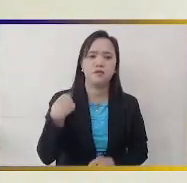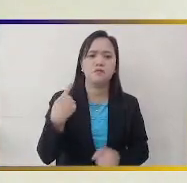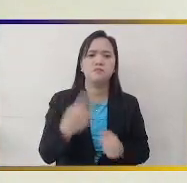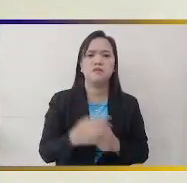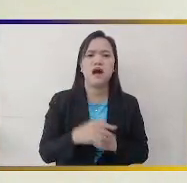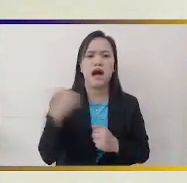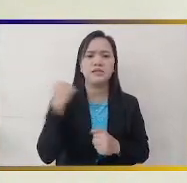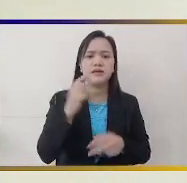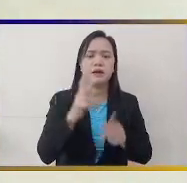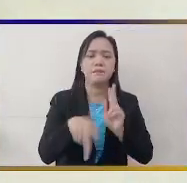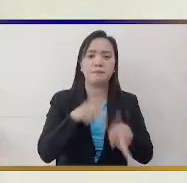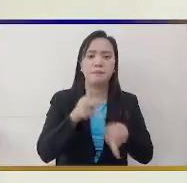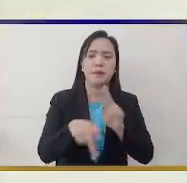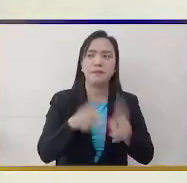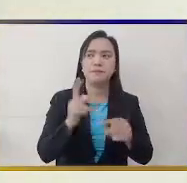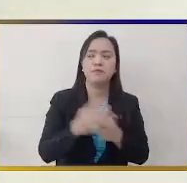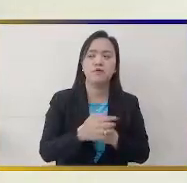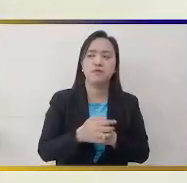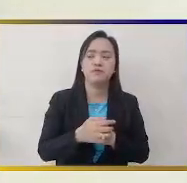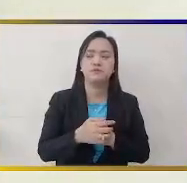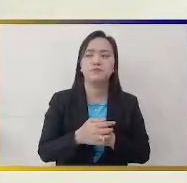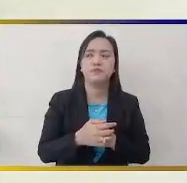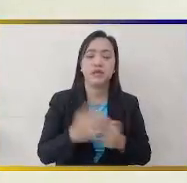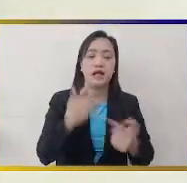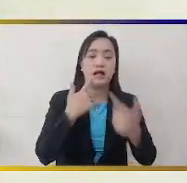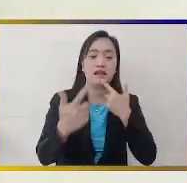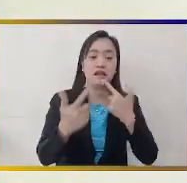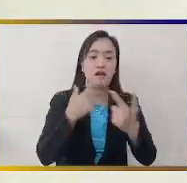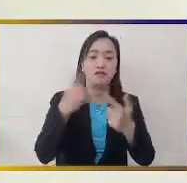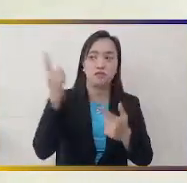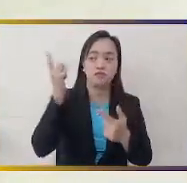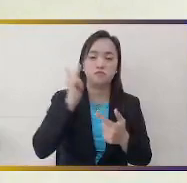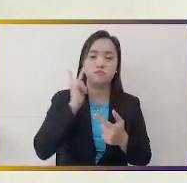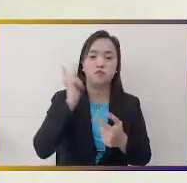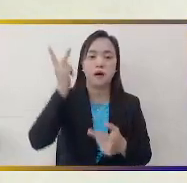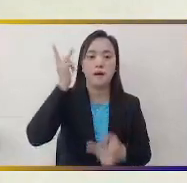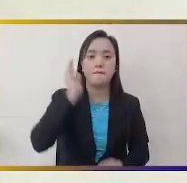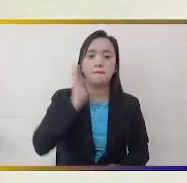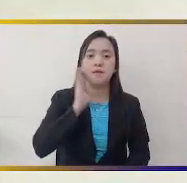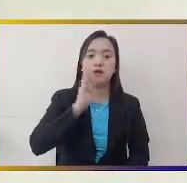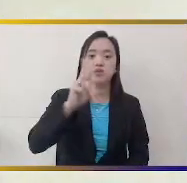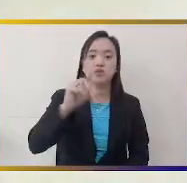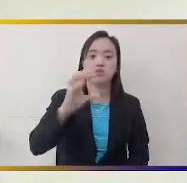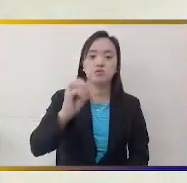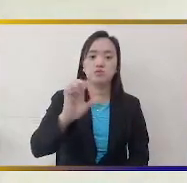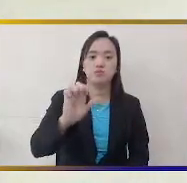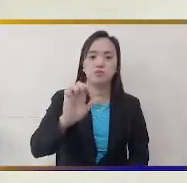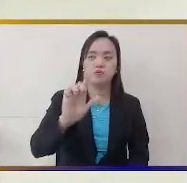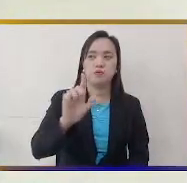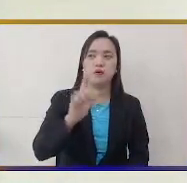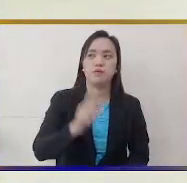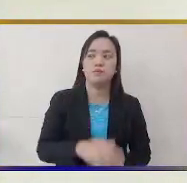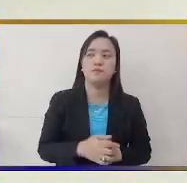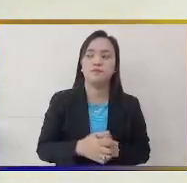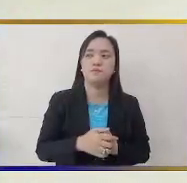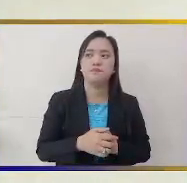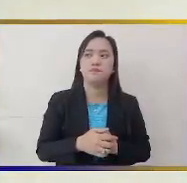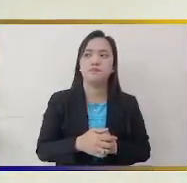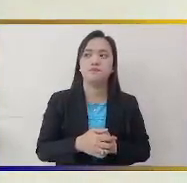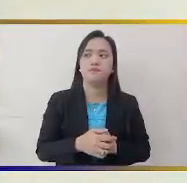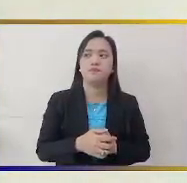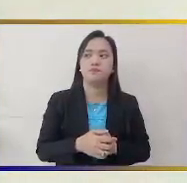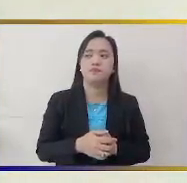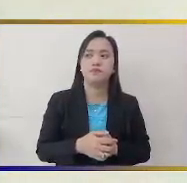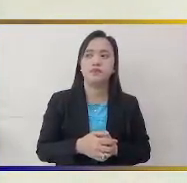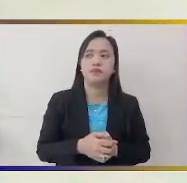naka-assign ako diyan sa ah headquarters ng Philippine Army tinatawanan ako goms Pati ba ba